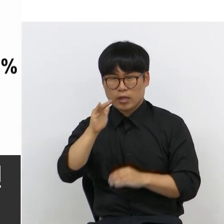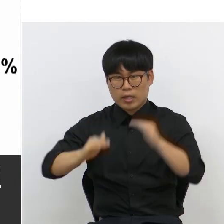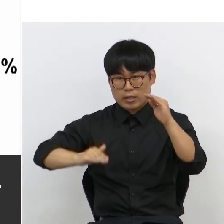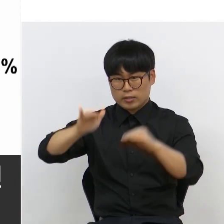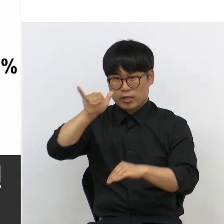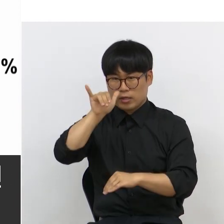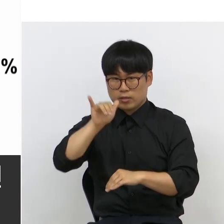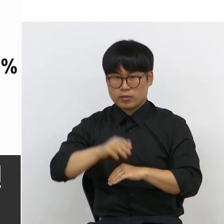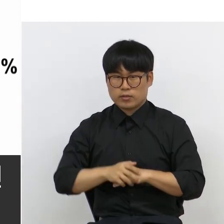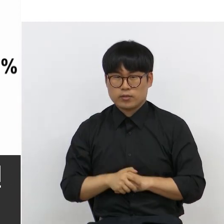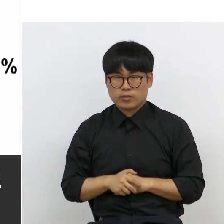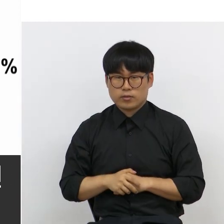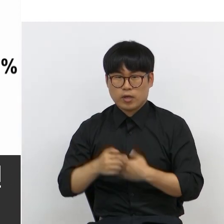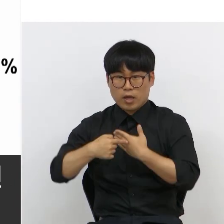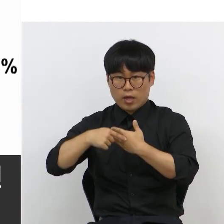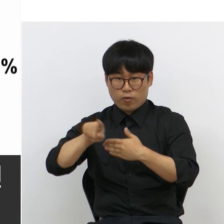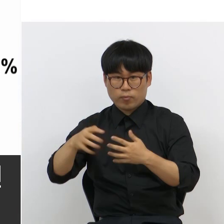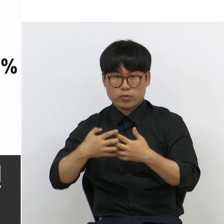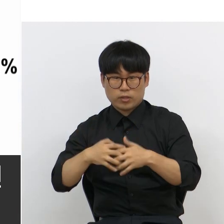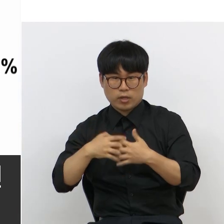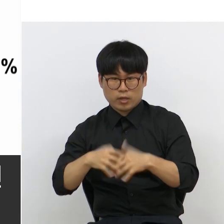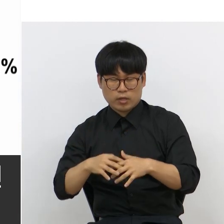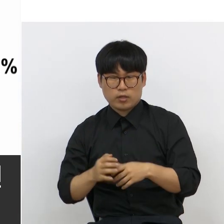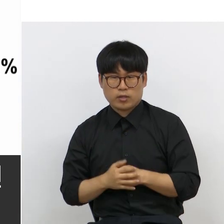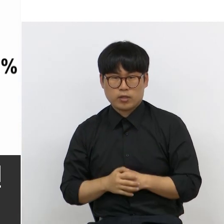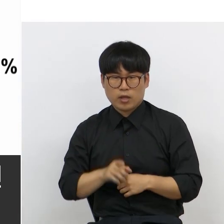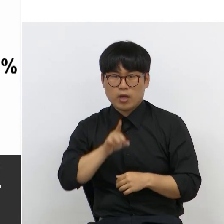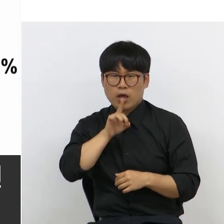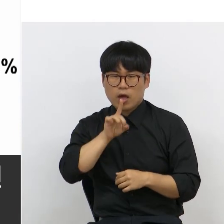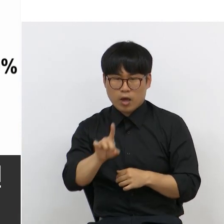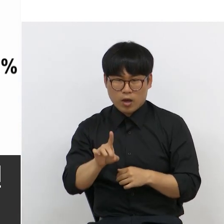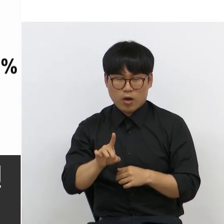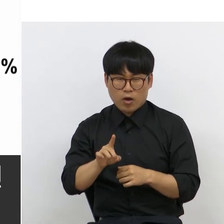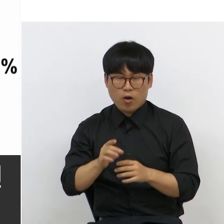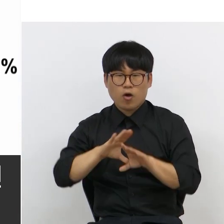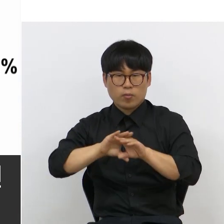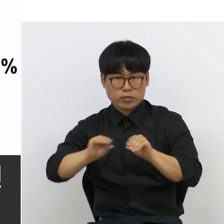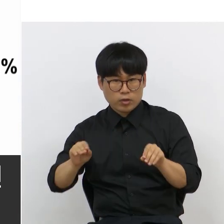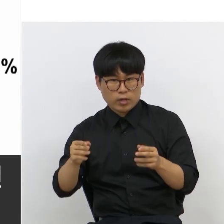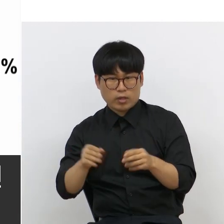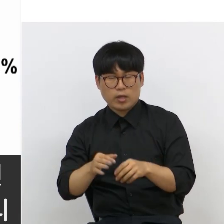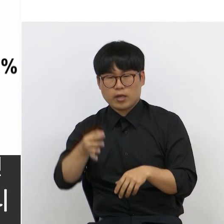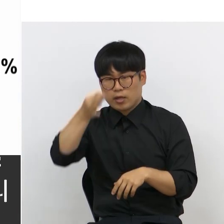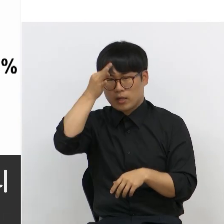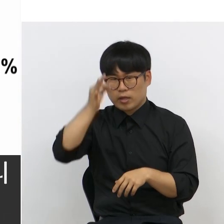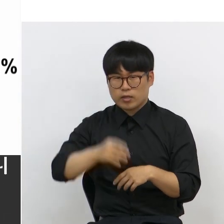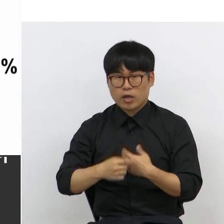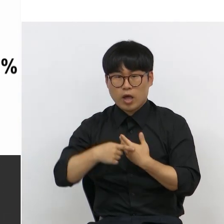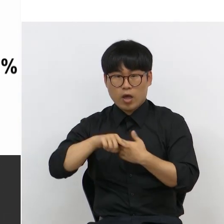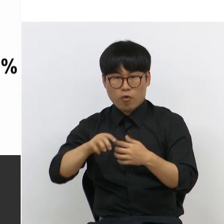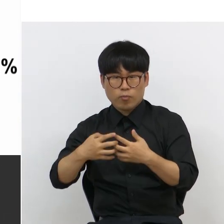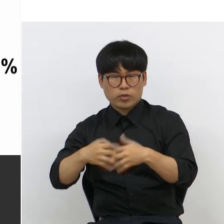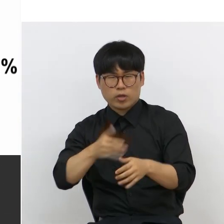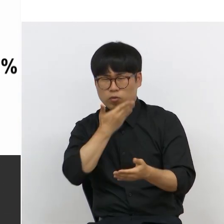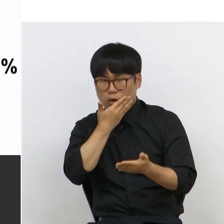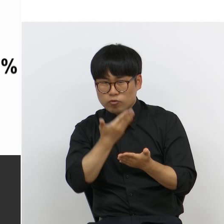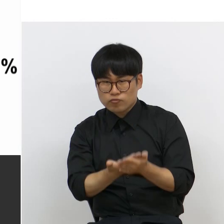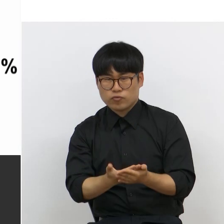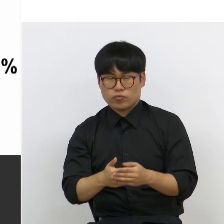나는 것입니다. 외부 기기, 어음 처리 기기라고 그러죠. 외부 기기도 상당히 중요합니다.